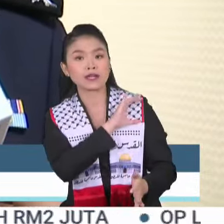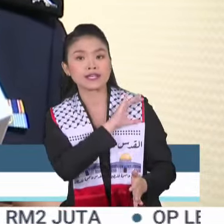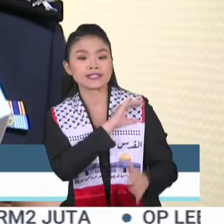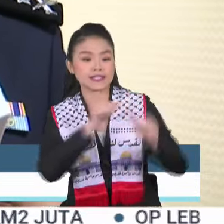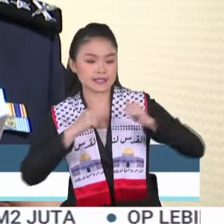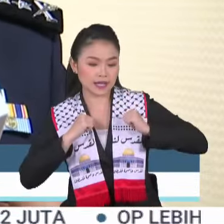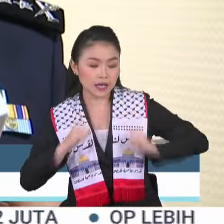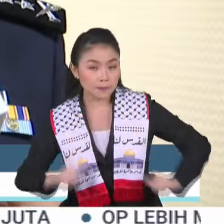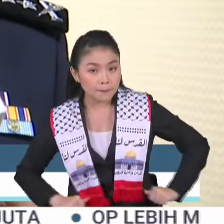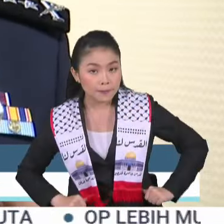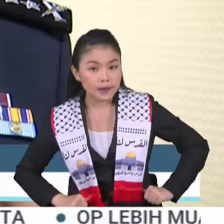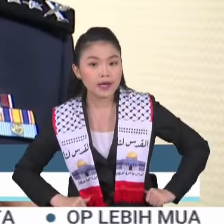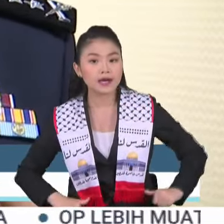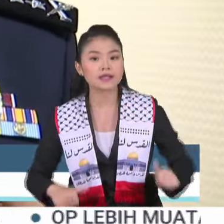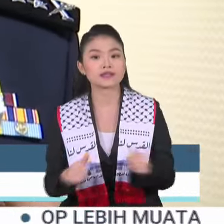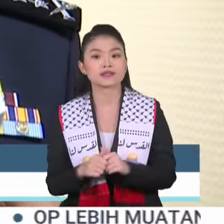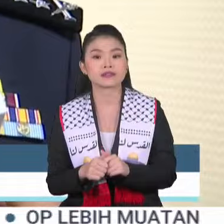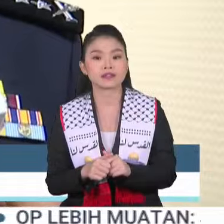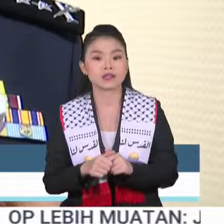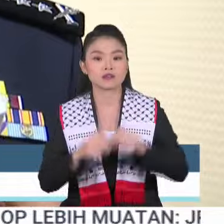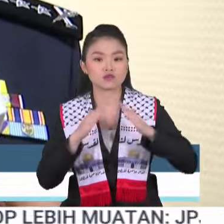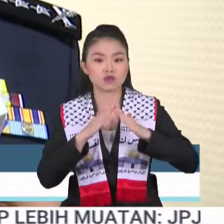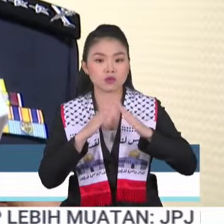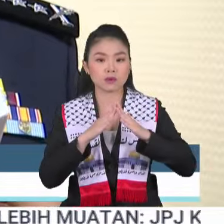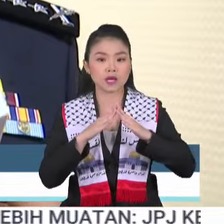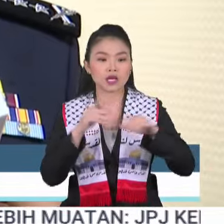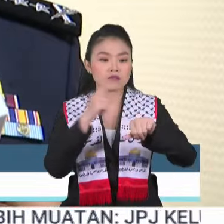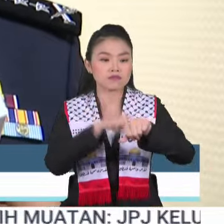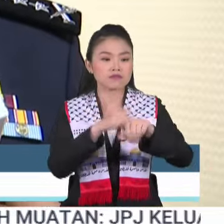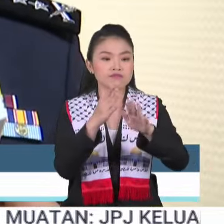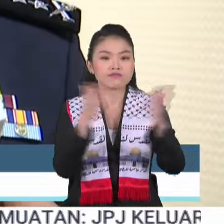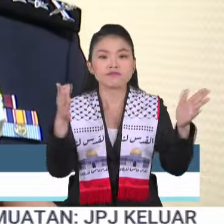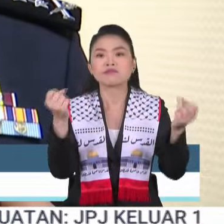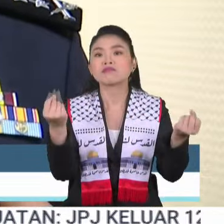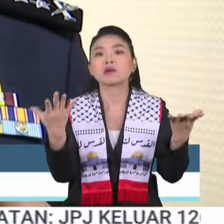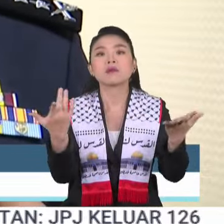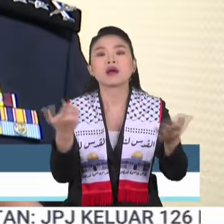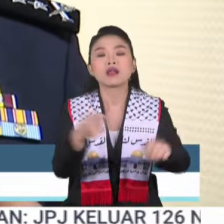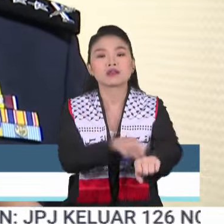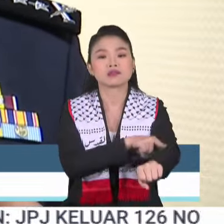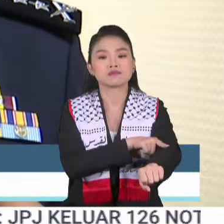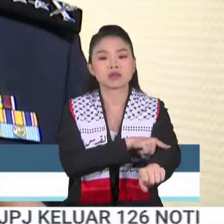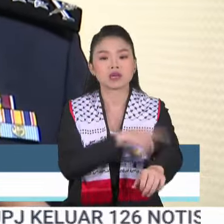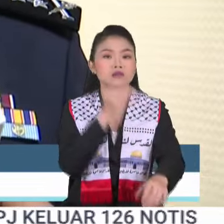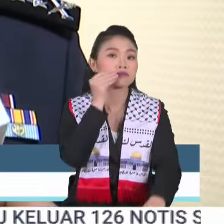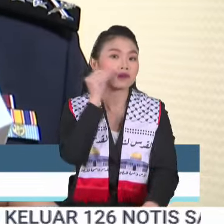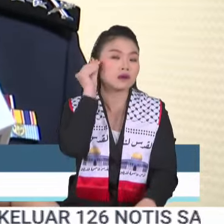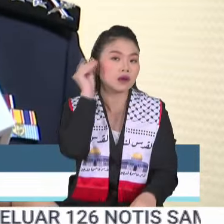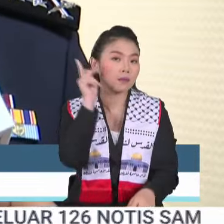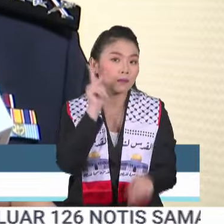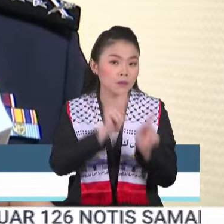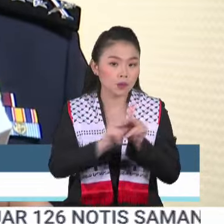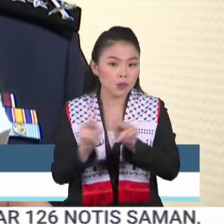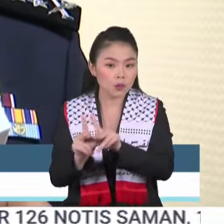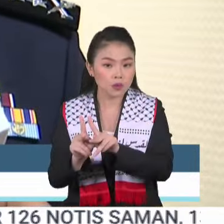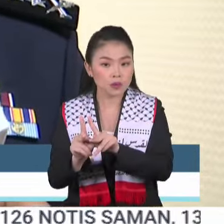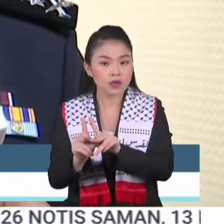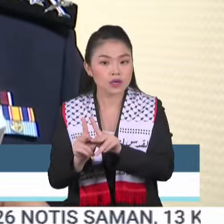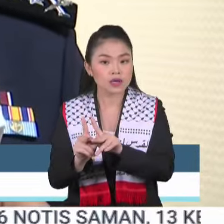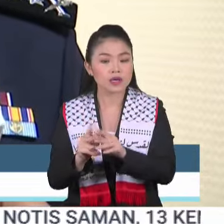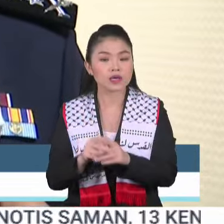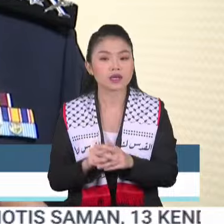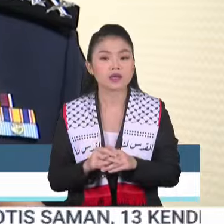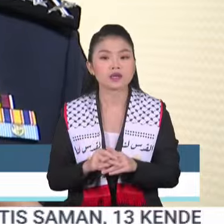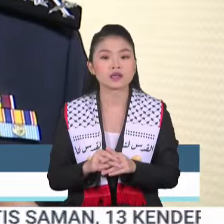butir-butir berkaitan dengan alamat rumah, tempoh ditinggalkan dan sebagainya. Pihak polis akan menghantar rondaan berkala